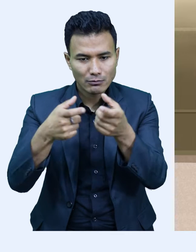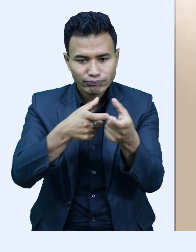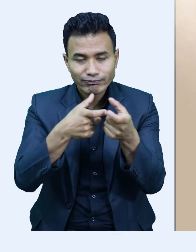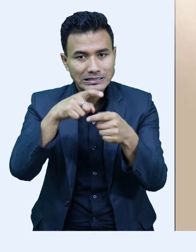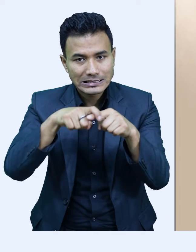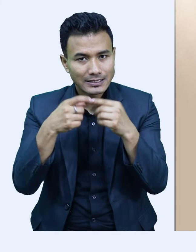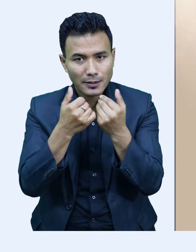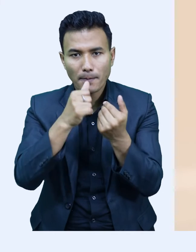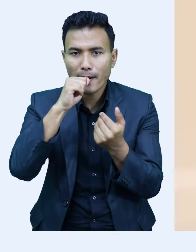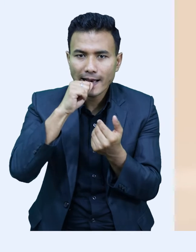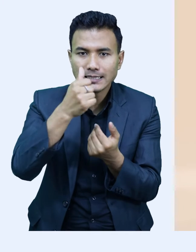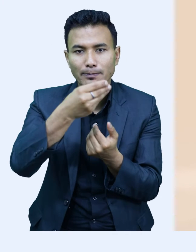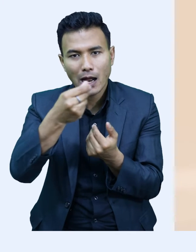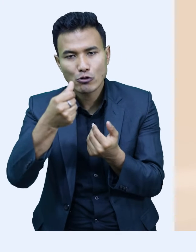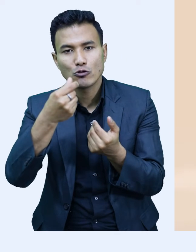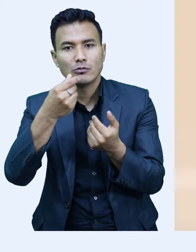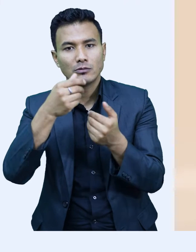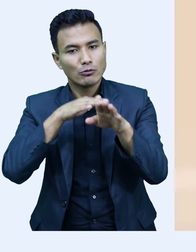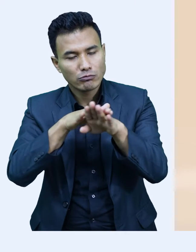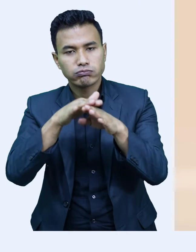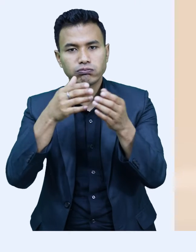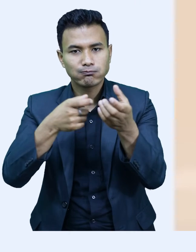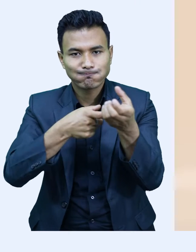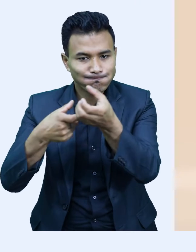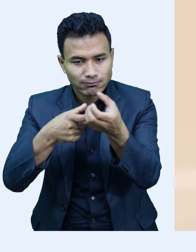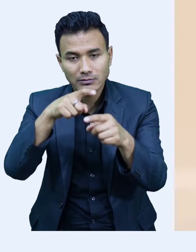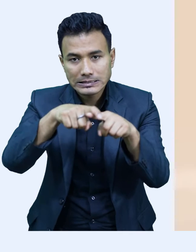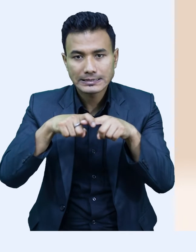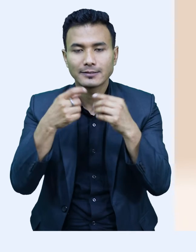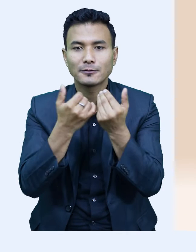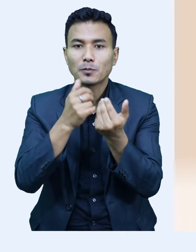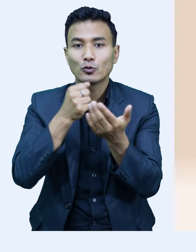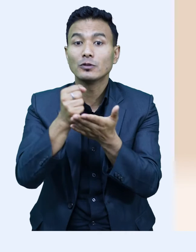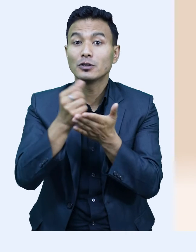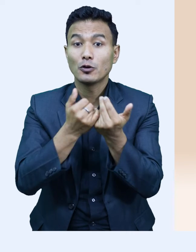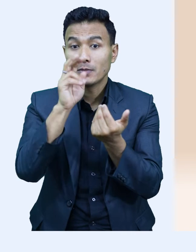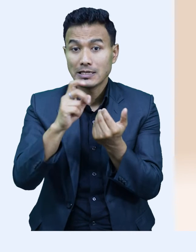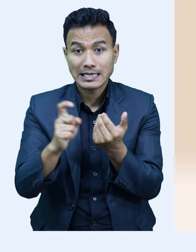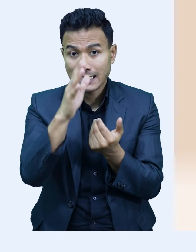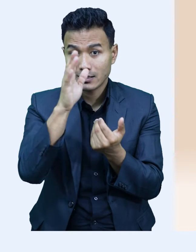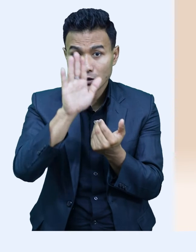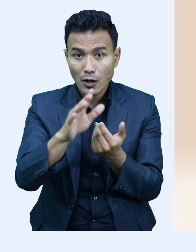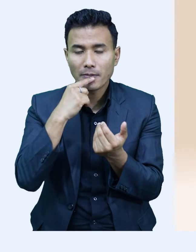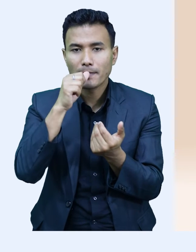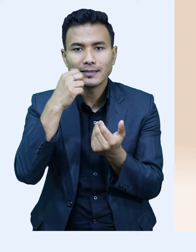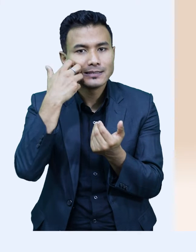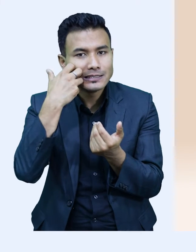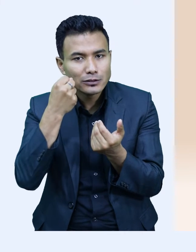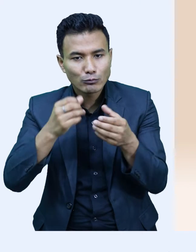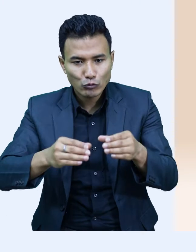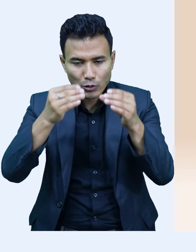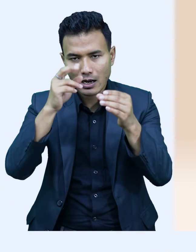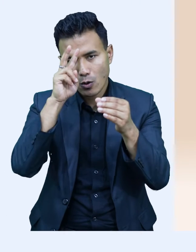यन्त्र, पानी, माटो, बालुवा आदिले आगो निभाउने प्रयास गर्नुपर्छ। ग्यासमा आगो लागेको भए पानीले भिजेको